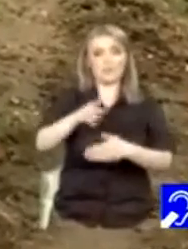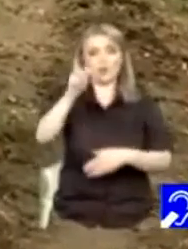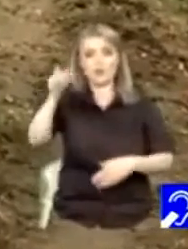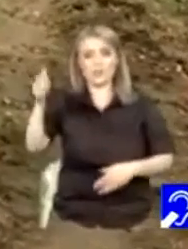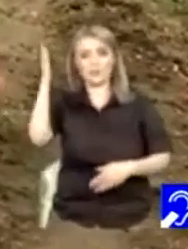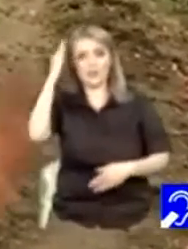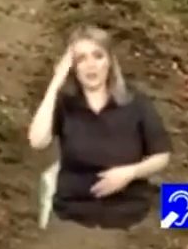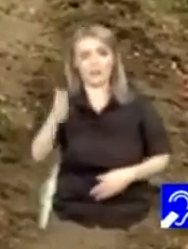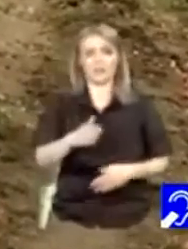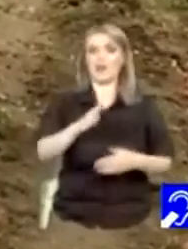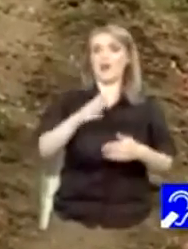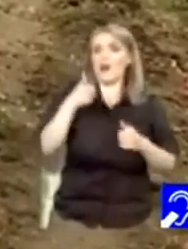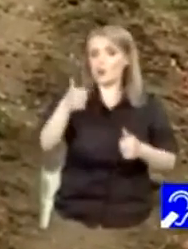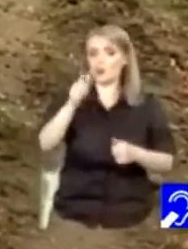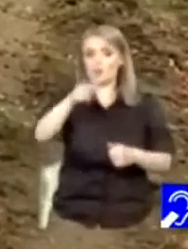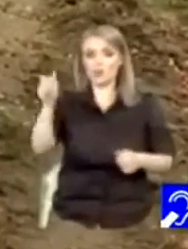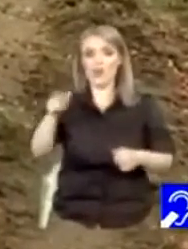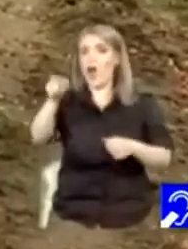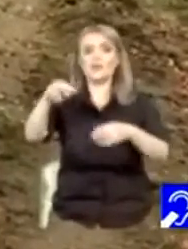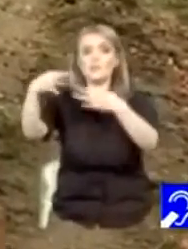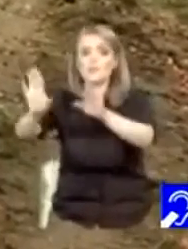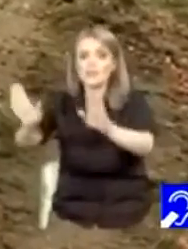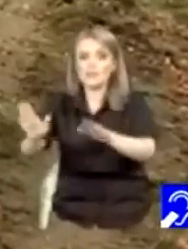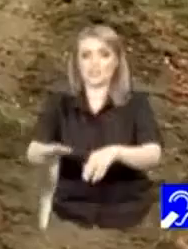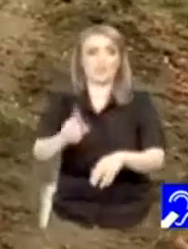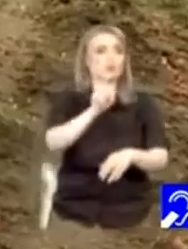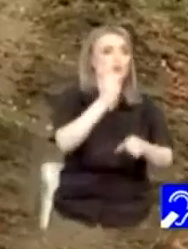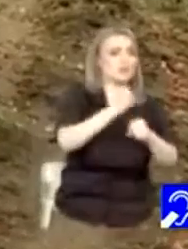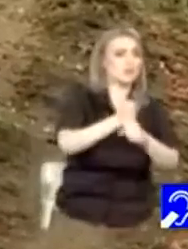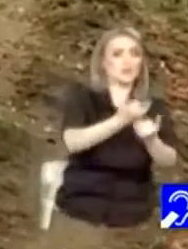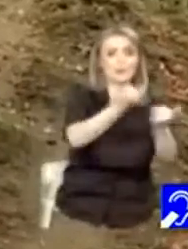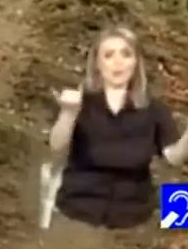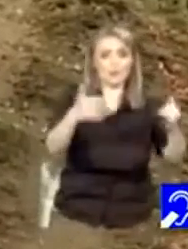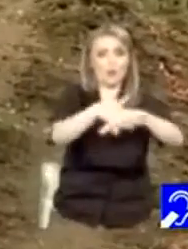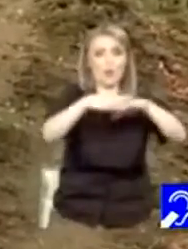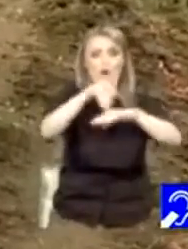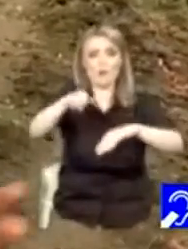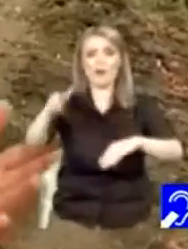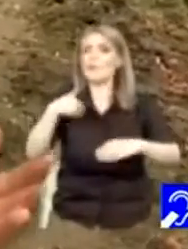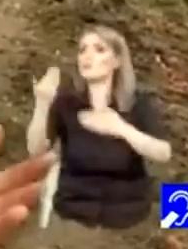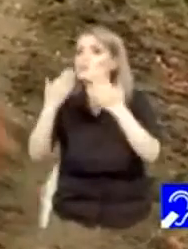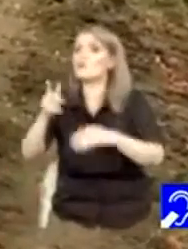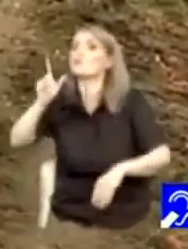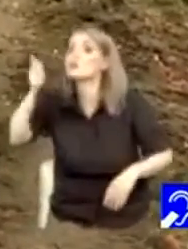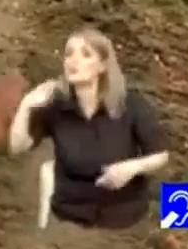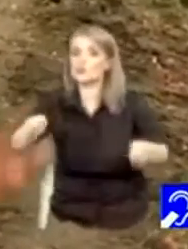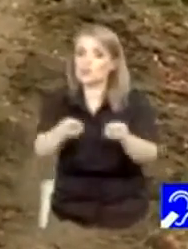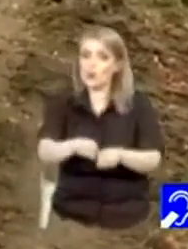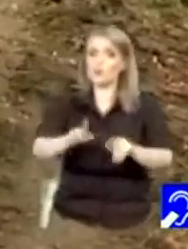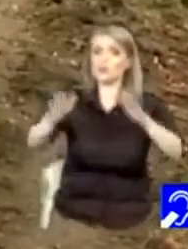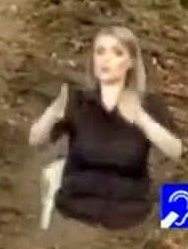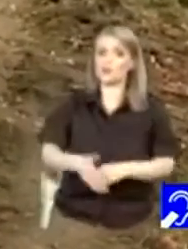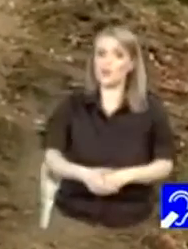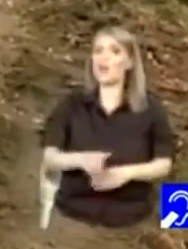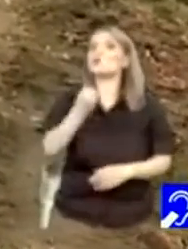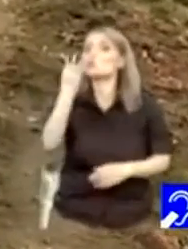nu le permit să facă ceva pentru noi. Nu li se permite. Noi toți ne întrebăm, de ce oare? De ce oare?